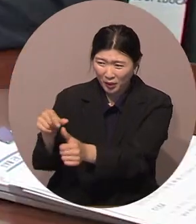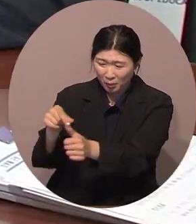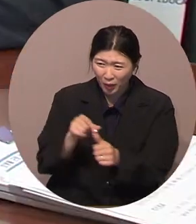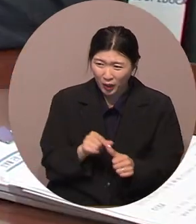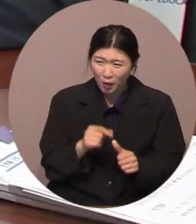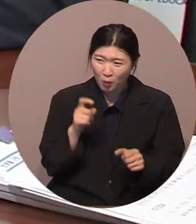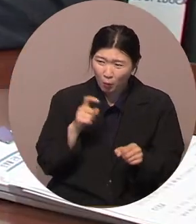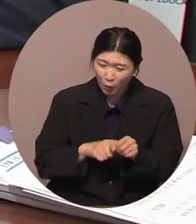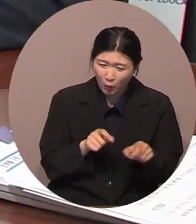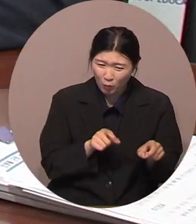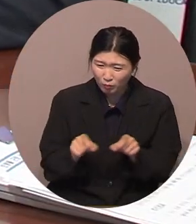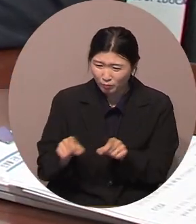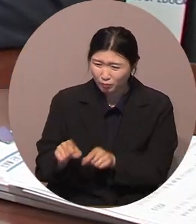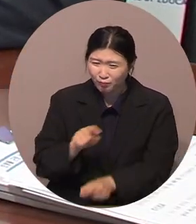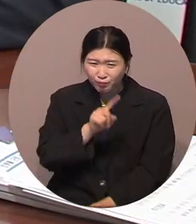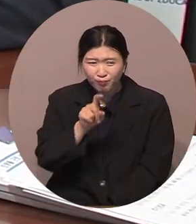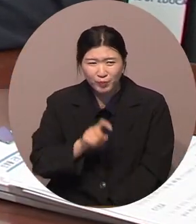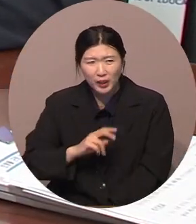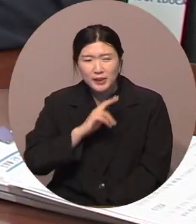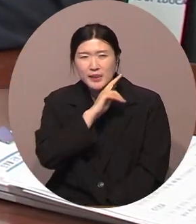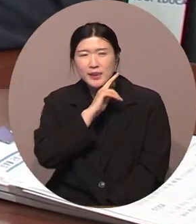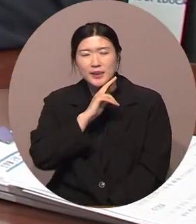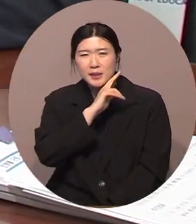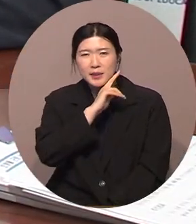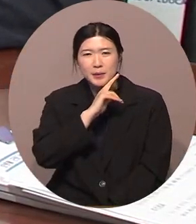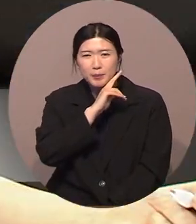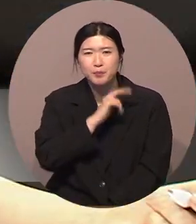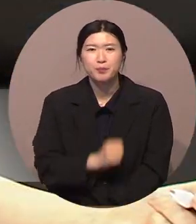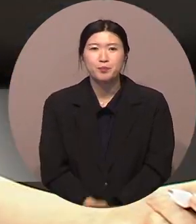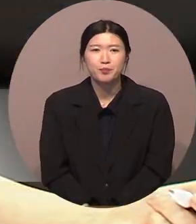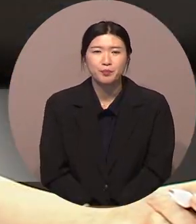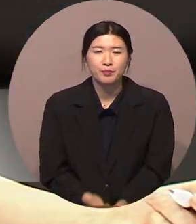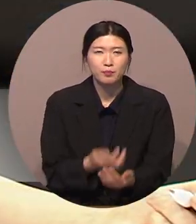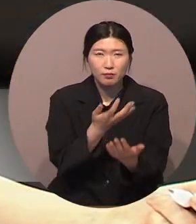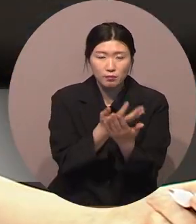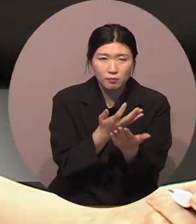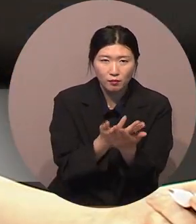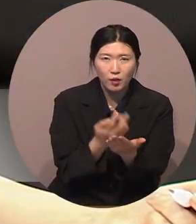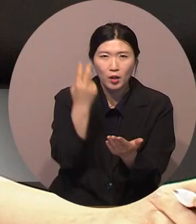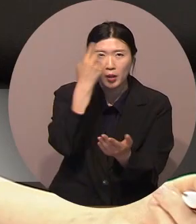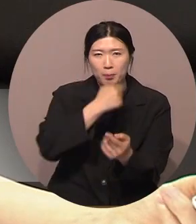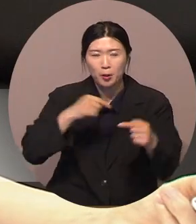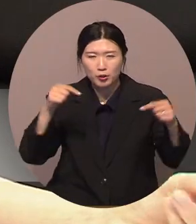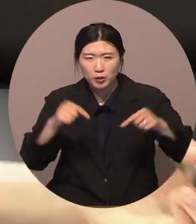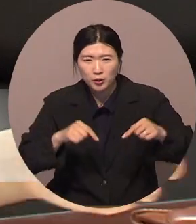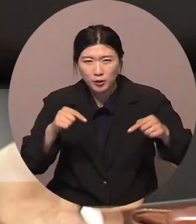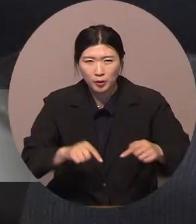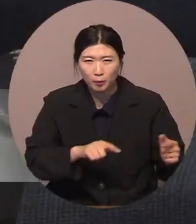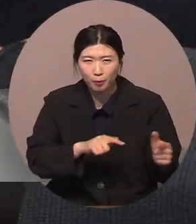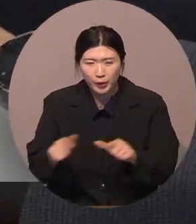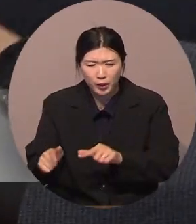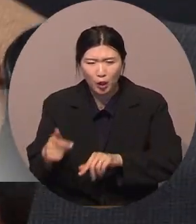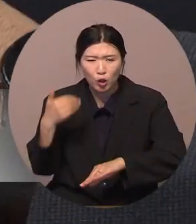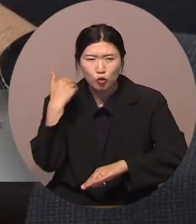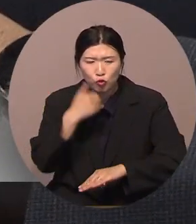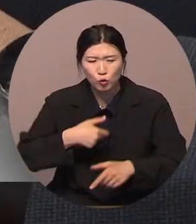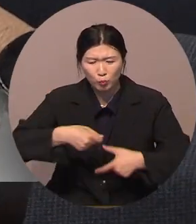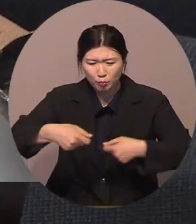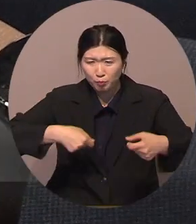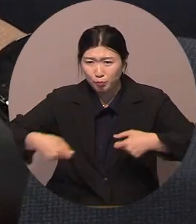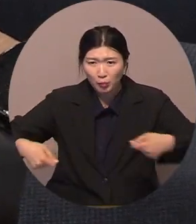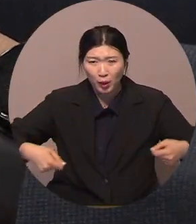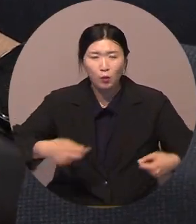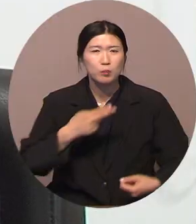지연 채용 아니냐는 의혹이 나오는 이유입니다 서류와 면접 등 채용 과정에서 아무도 일을 문제삼지 않았다는 것도